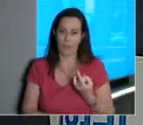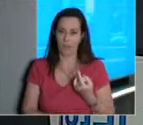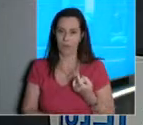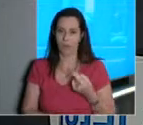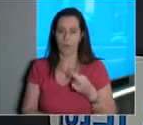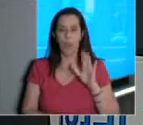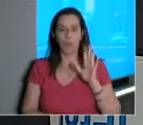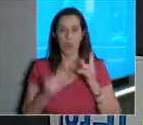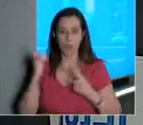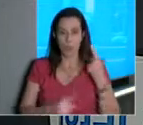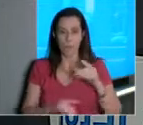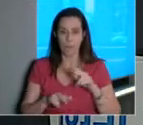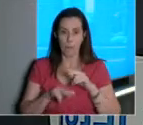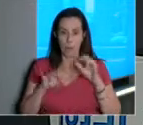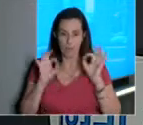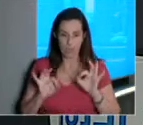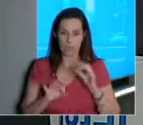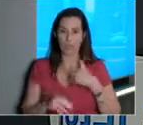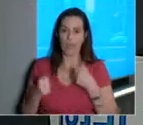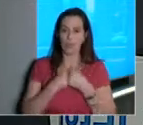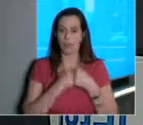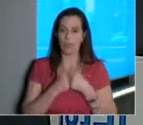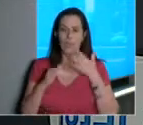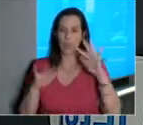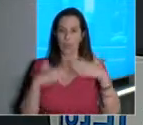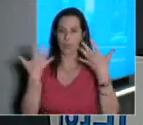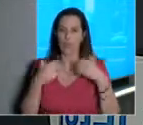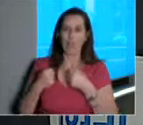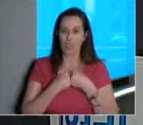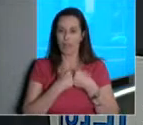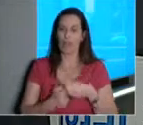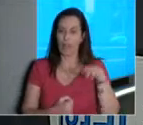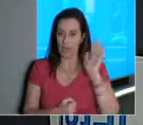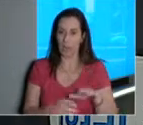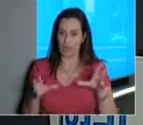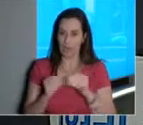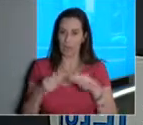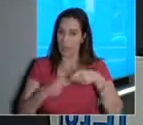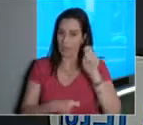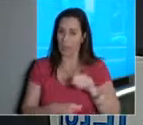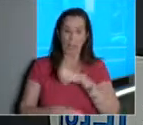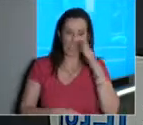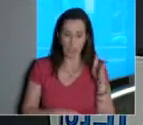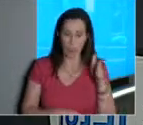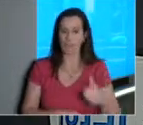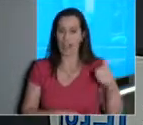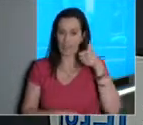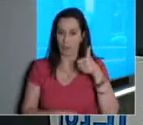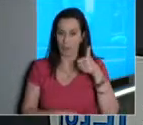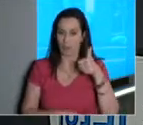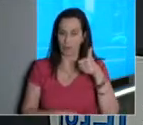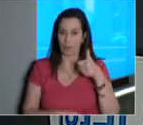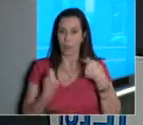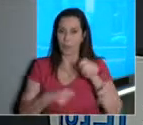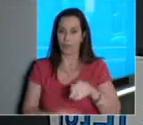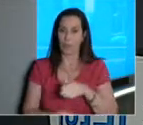לאויביי. מה שקורה במציאות זה שאני נאבקת עשור, נאבקת גם עם חברי הכנסת מהשמאל והשרים,